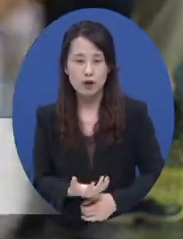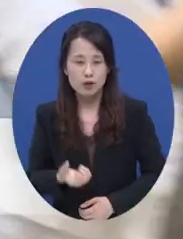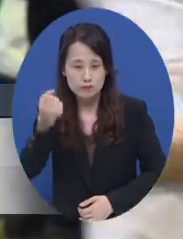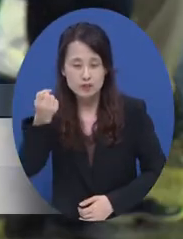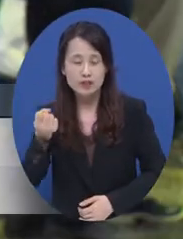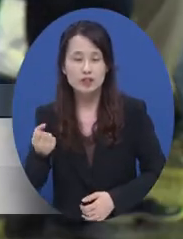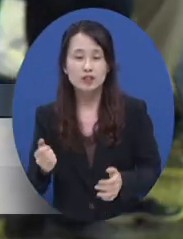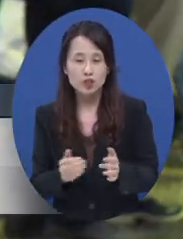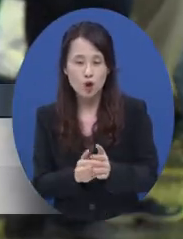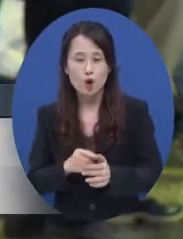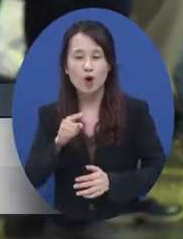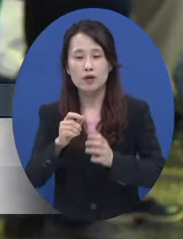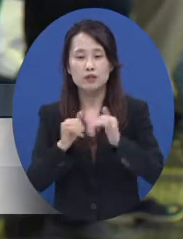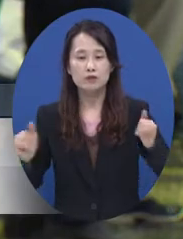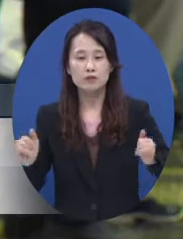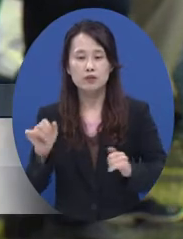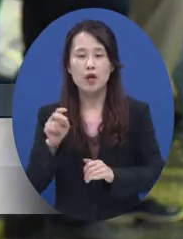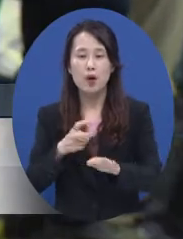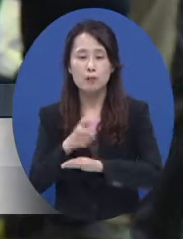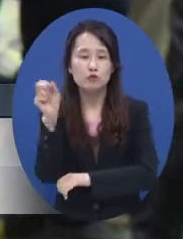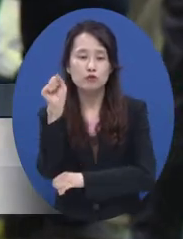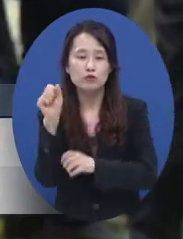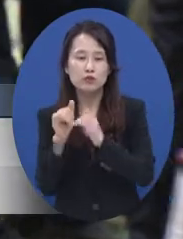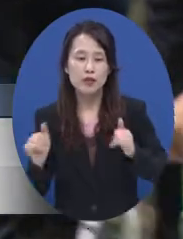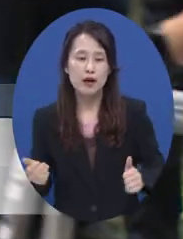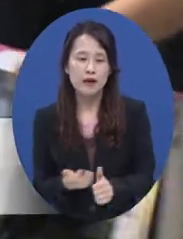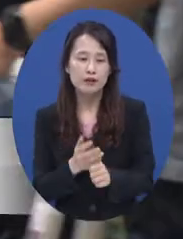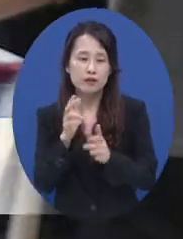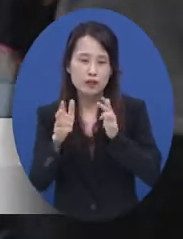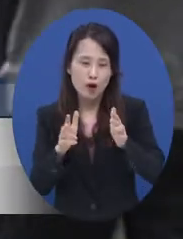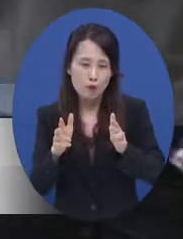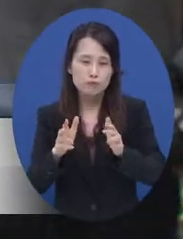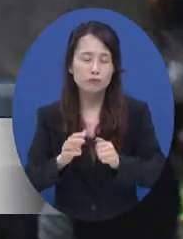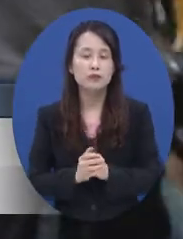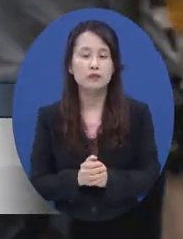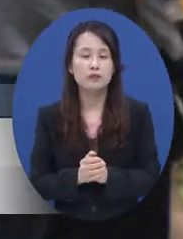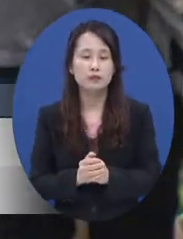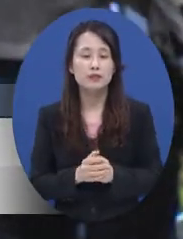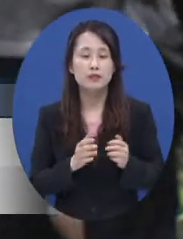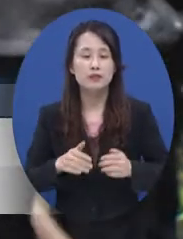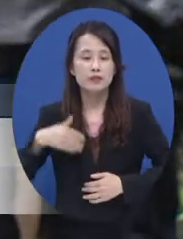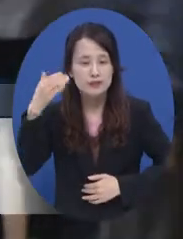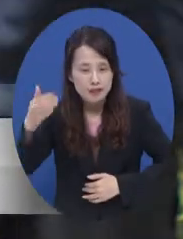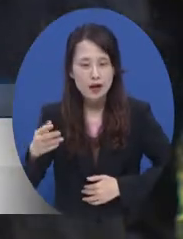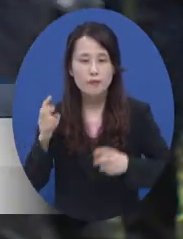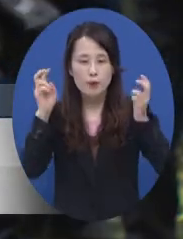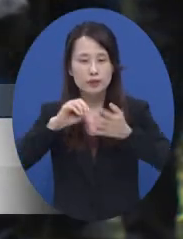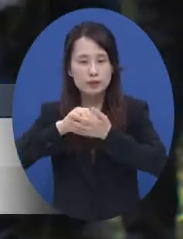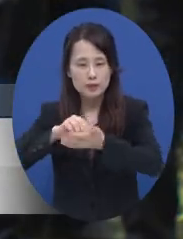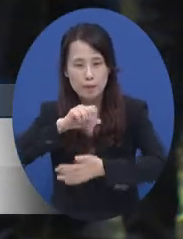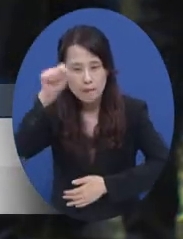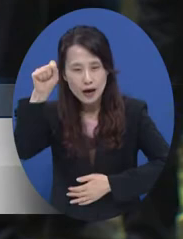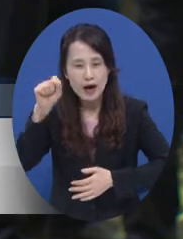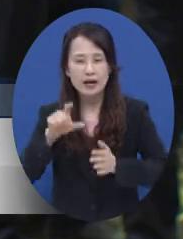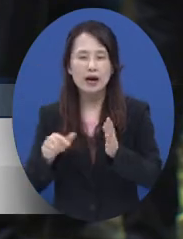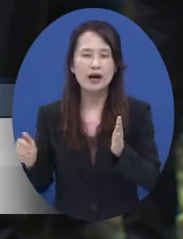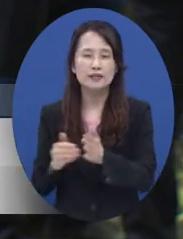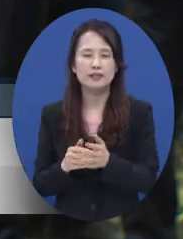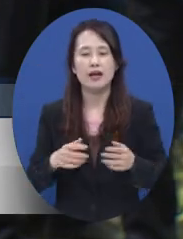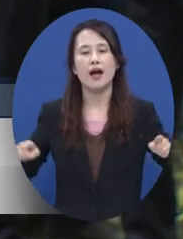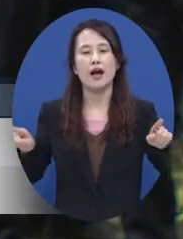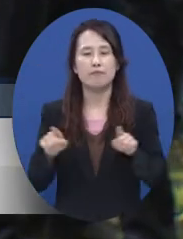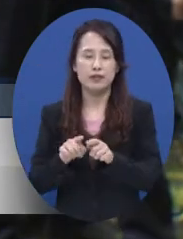대형 면화 를 취득하고 이 사람들이 버스 운전자 양성사업 까지 거쳐서 취직을 할 때까지